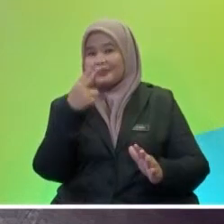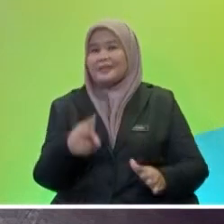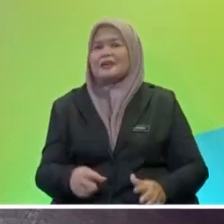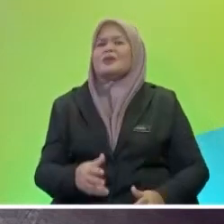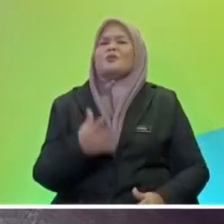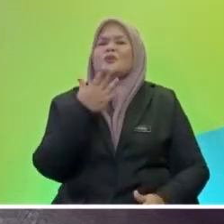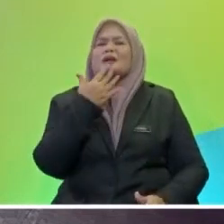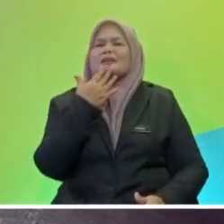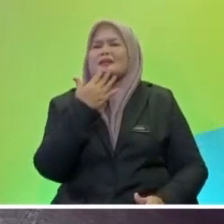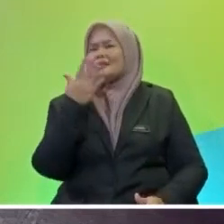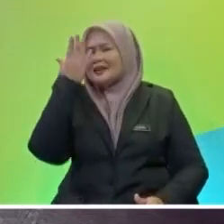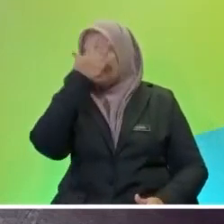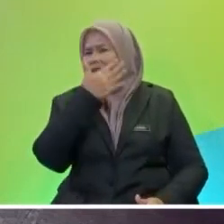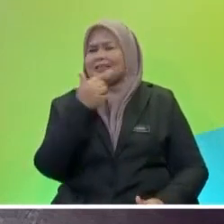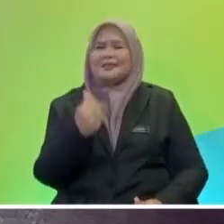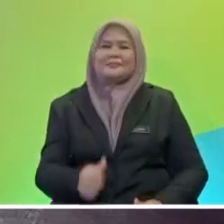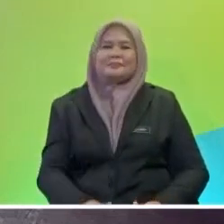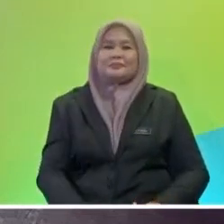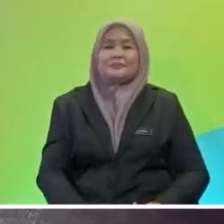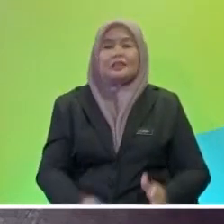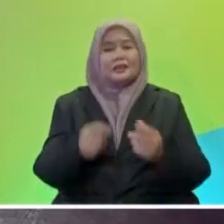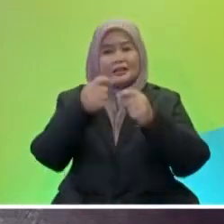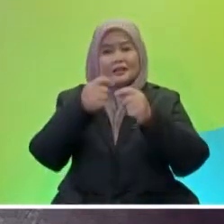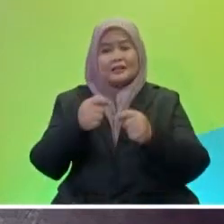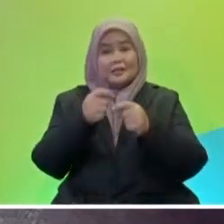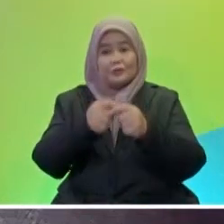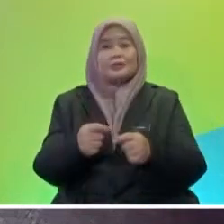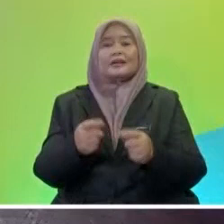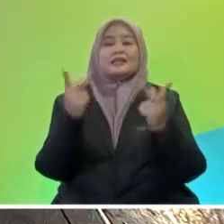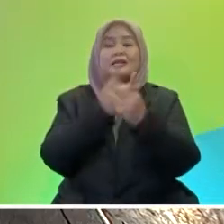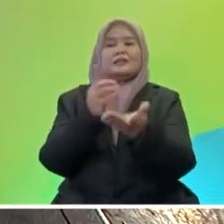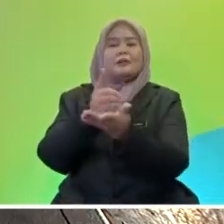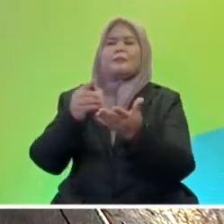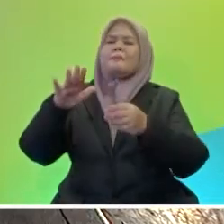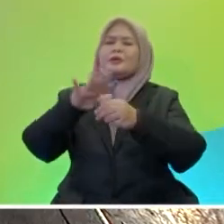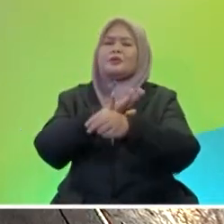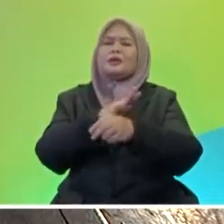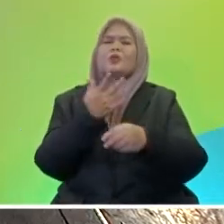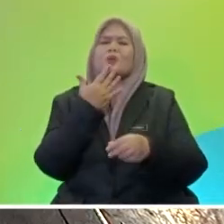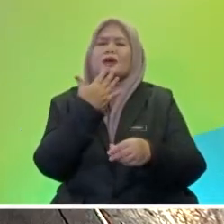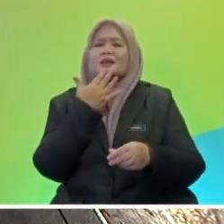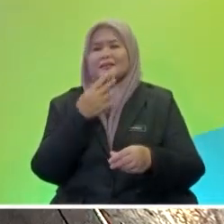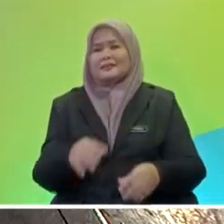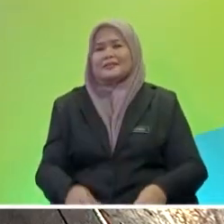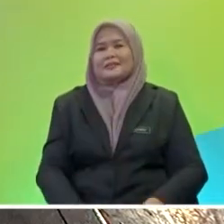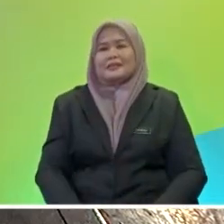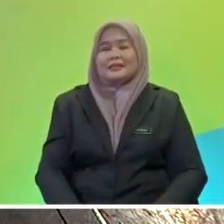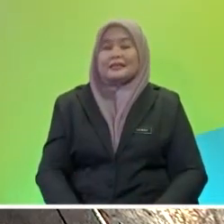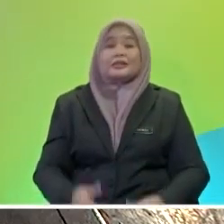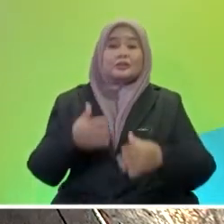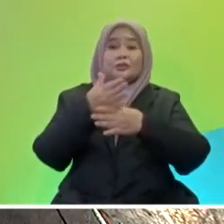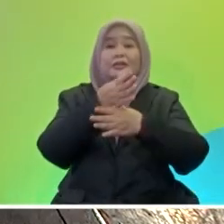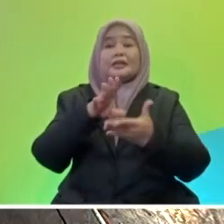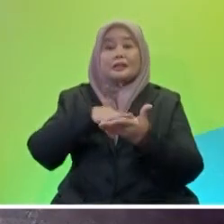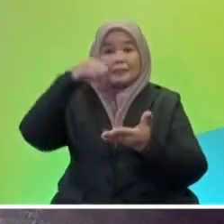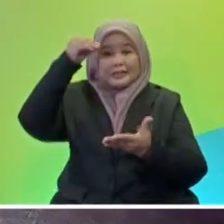warna-warni Oke jadi tentu sekali perayaan dipavali ini penuh dengan warna-warni Oke dan kita teruskan